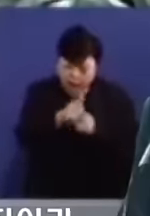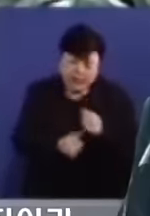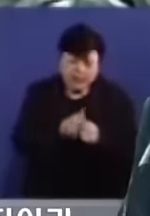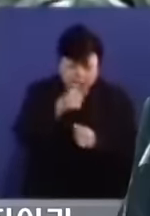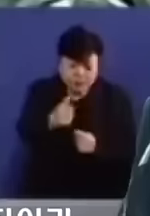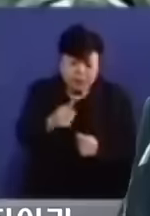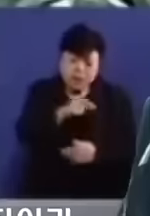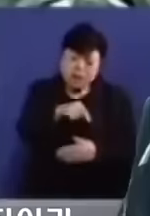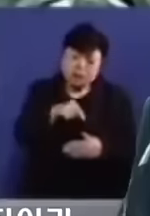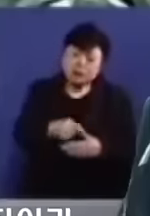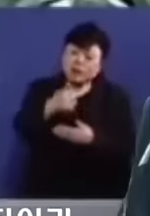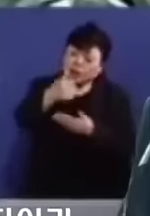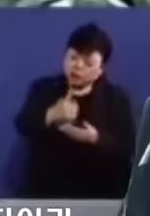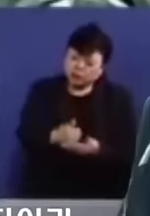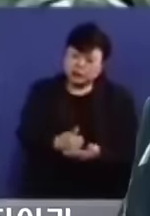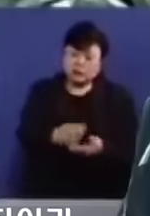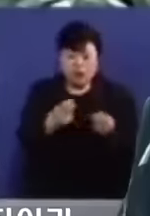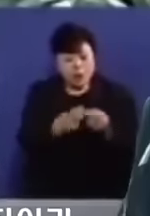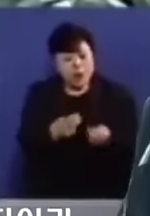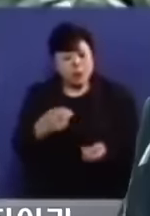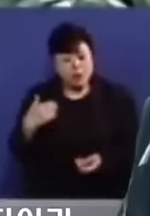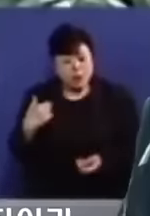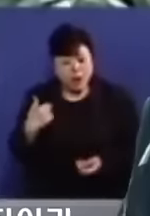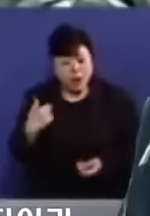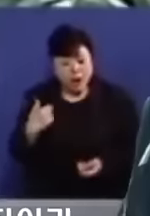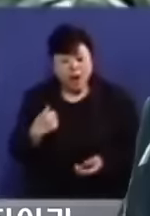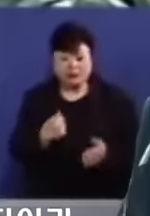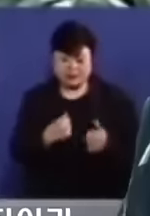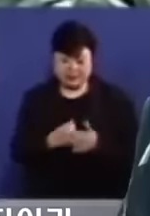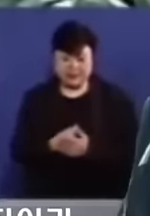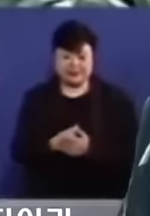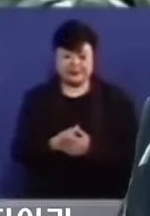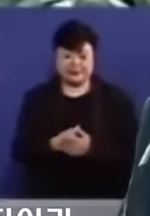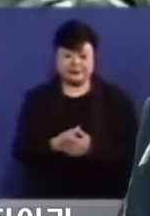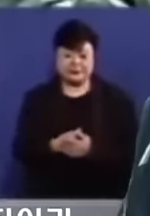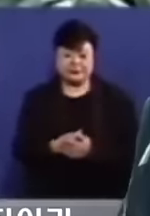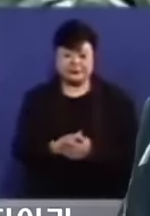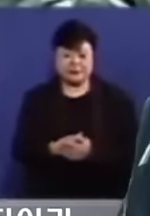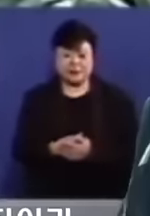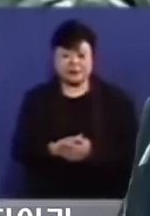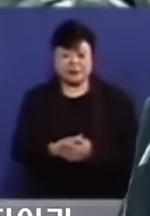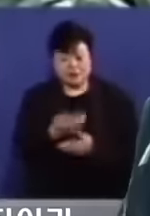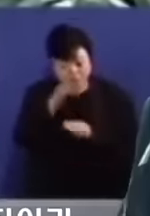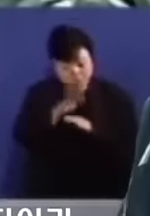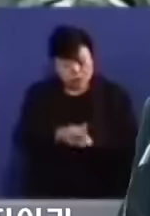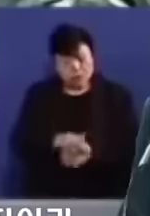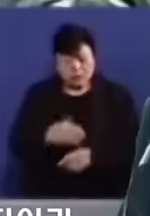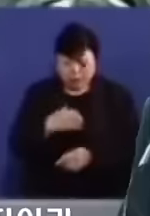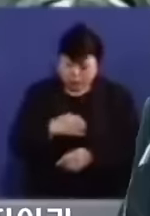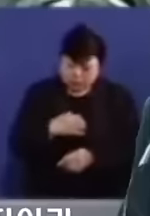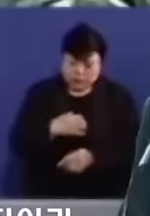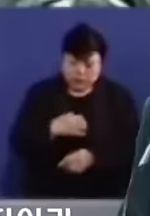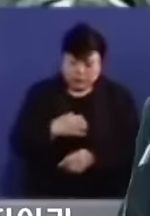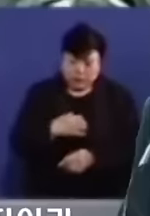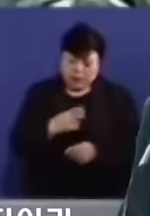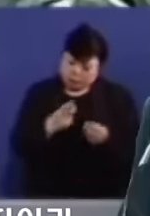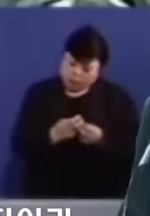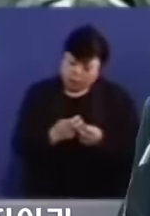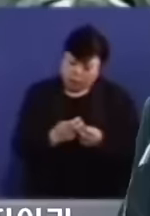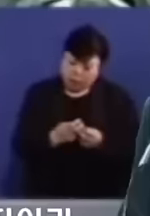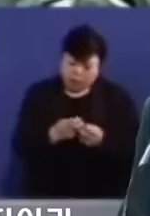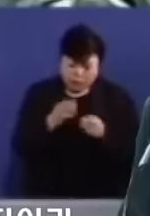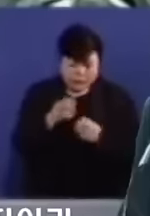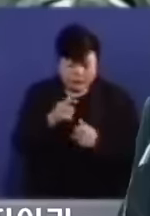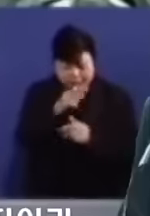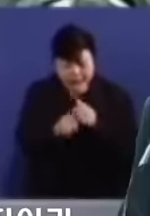하나님이 내 속에 모시들려고 해도 어떻게 모시들지 몰라서 당황하는 성도들이 얼마나 많습니까? 어떻게 하면 눈에 안